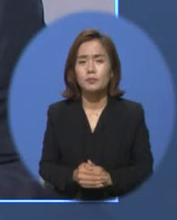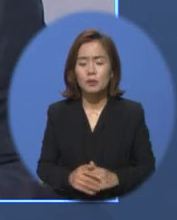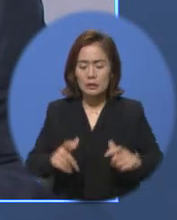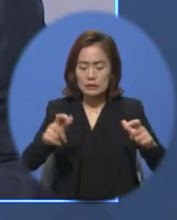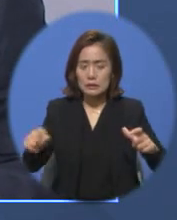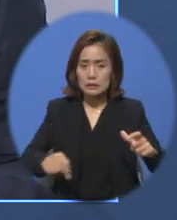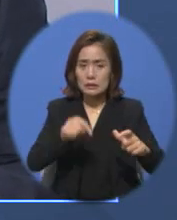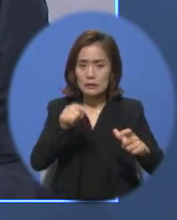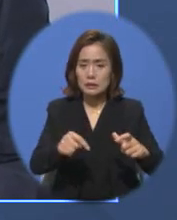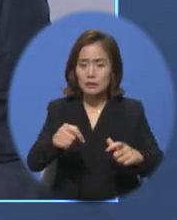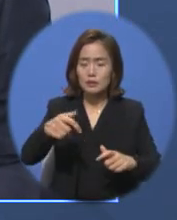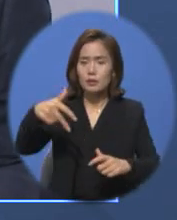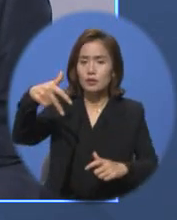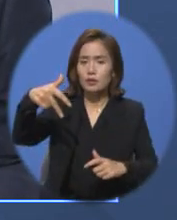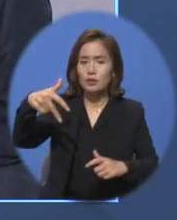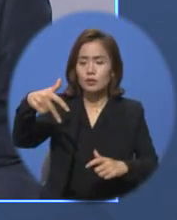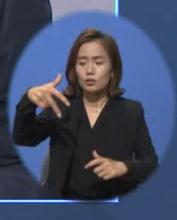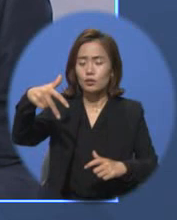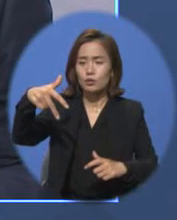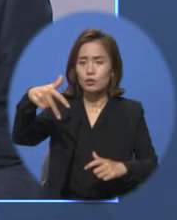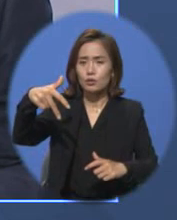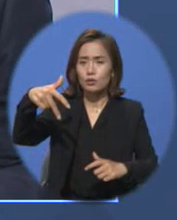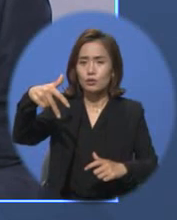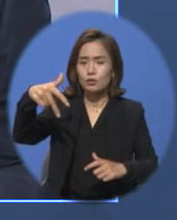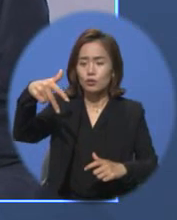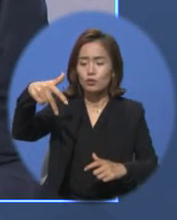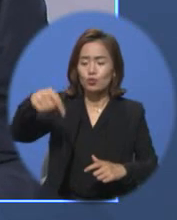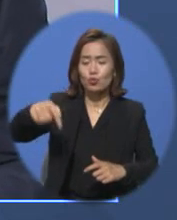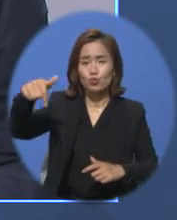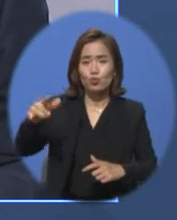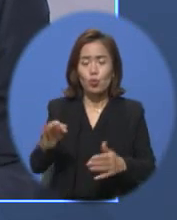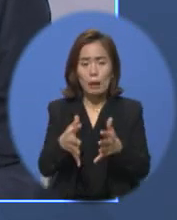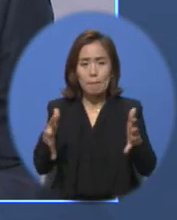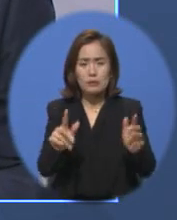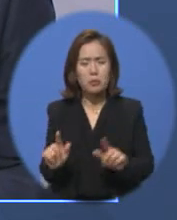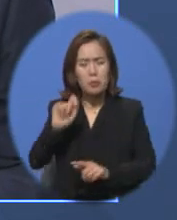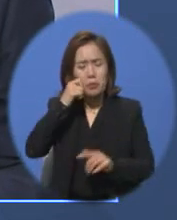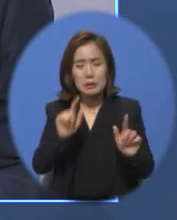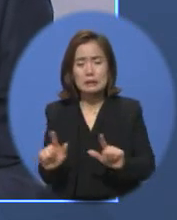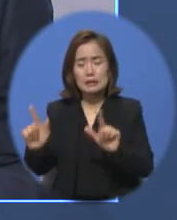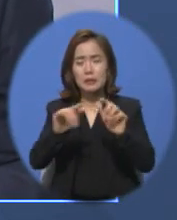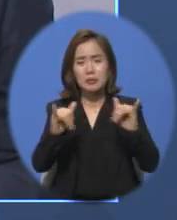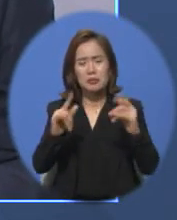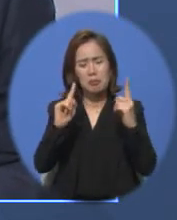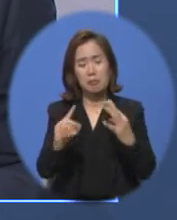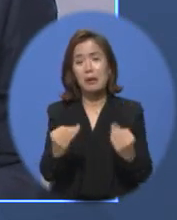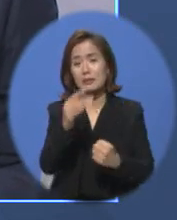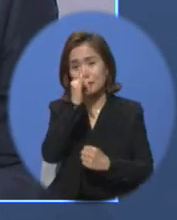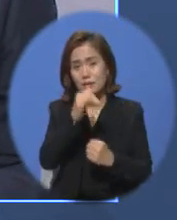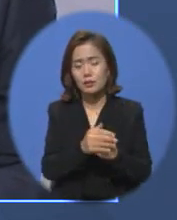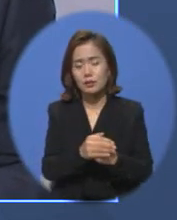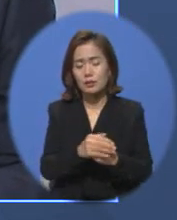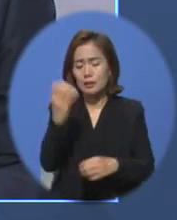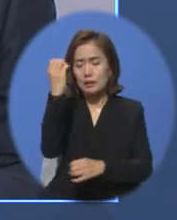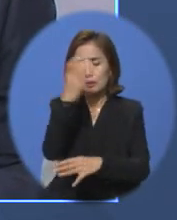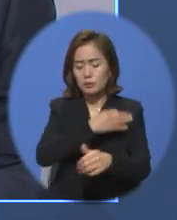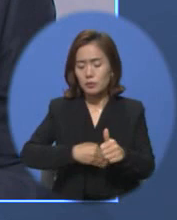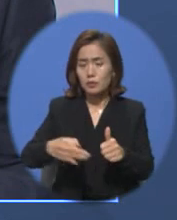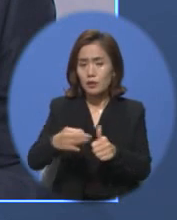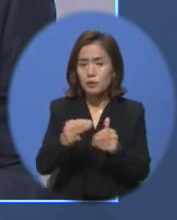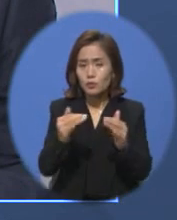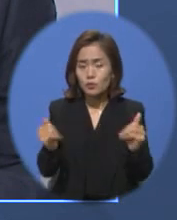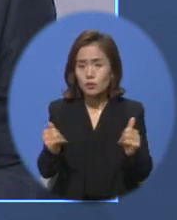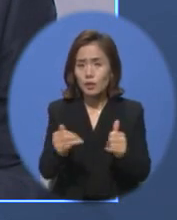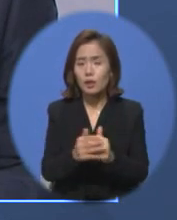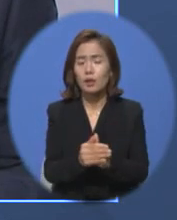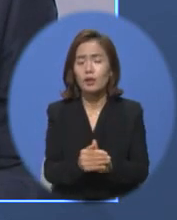어려움을겪는주민들이많이있지않습니까 ?제가그들의이야기를들어보면, 기본